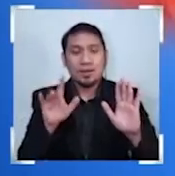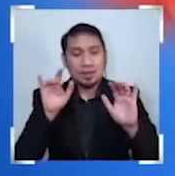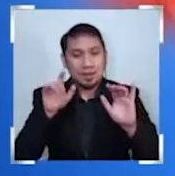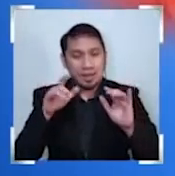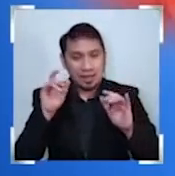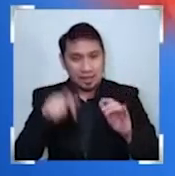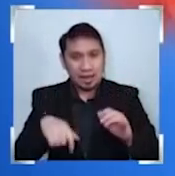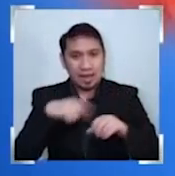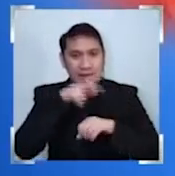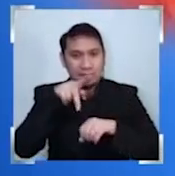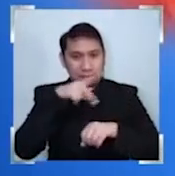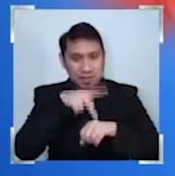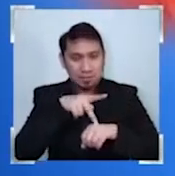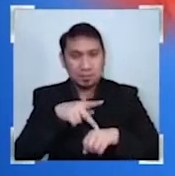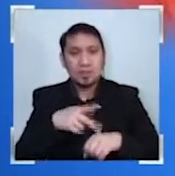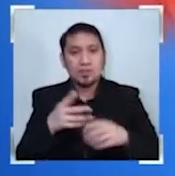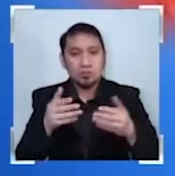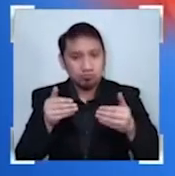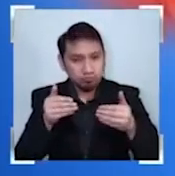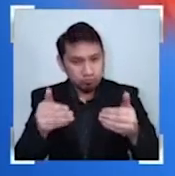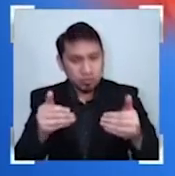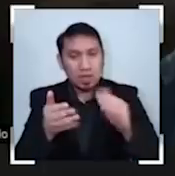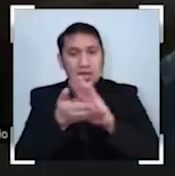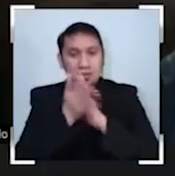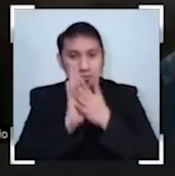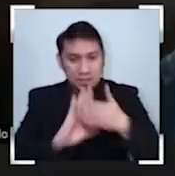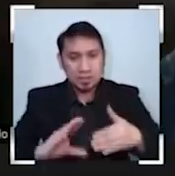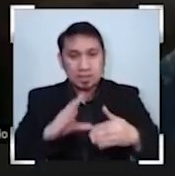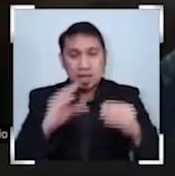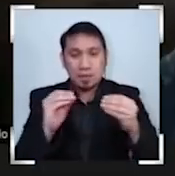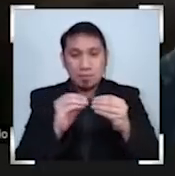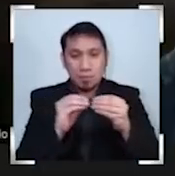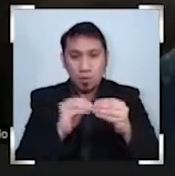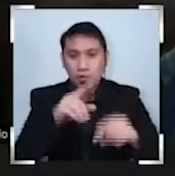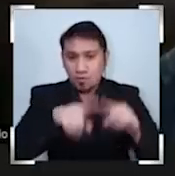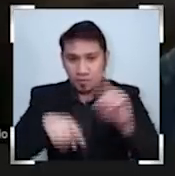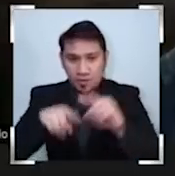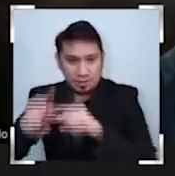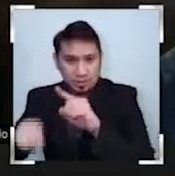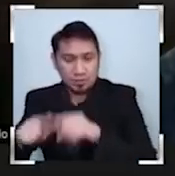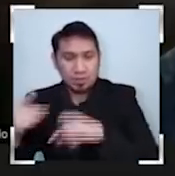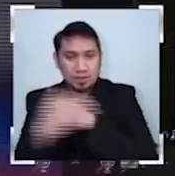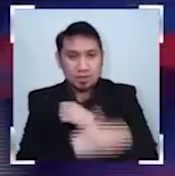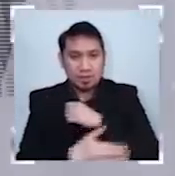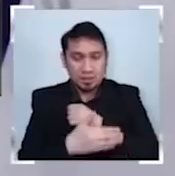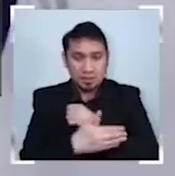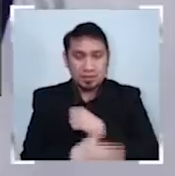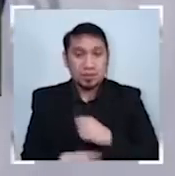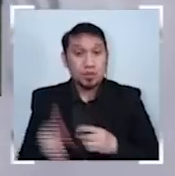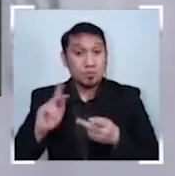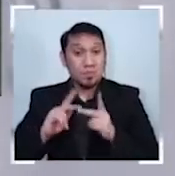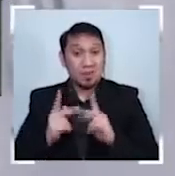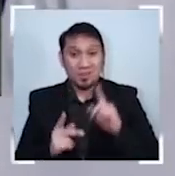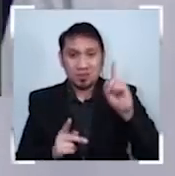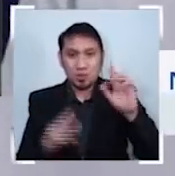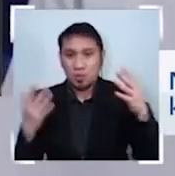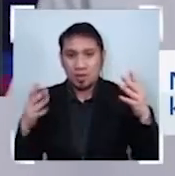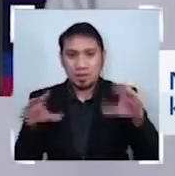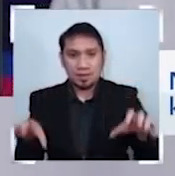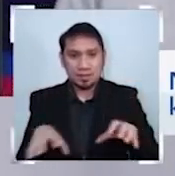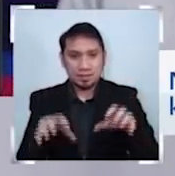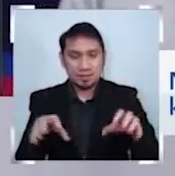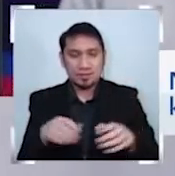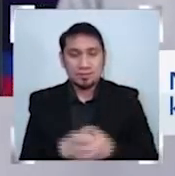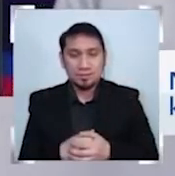world peace at pakikipagkaibigan sa iba pang mga bansa. Walang aktibidad ang running mate niyang si Walden Bellio. Nasa e-rally rin si